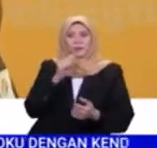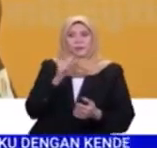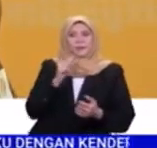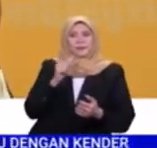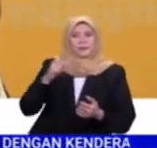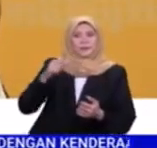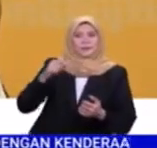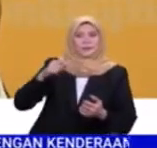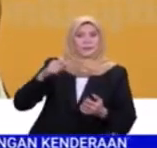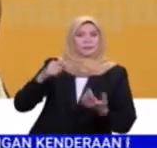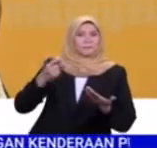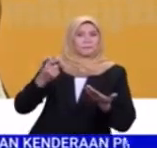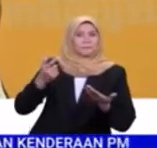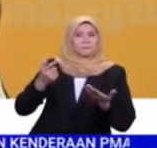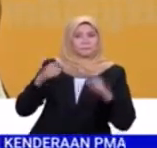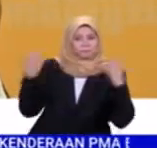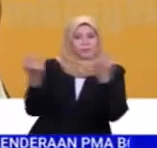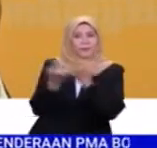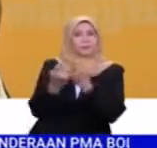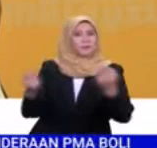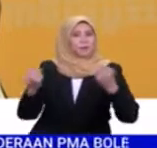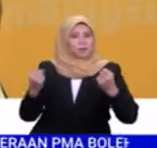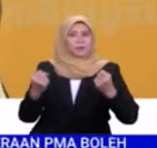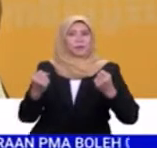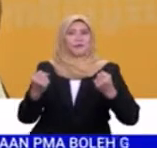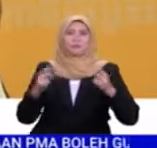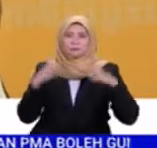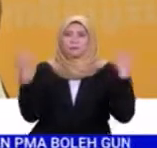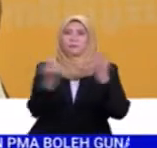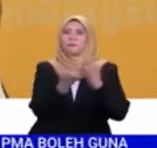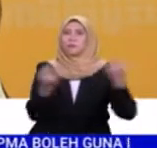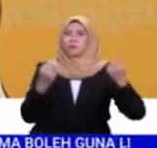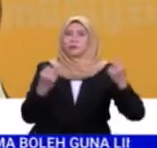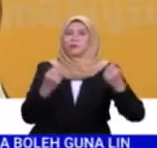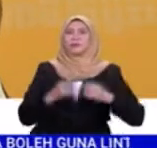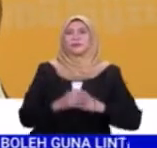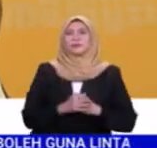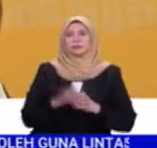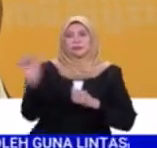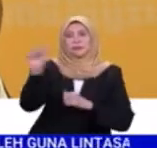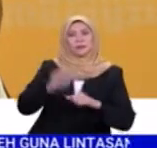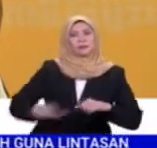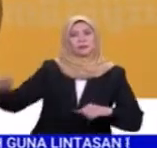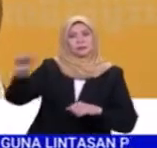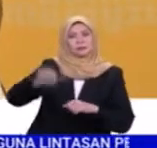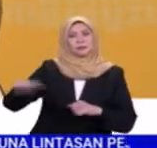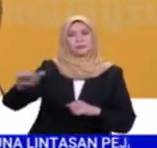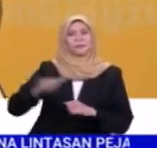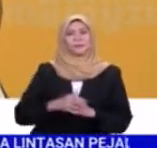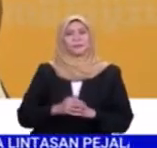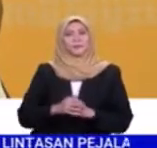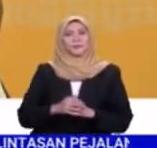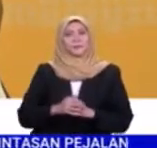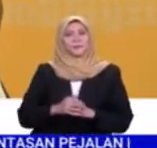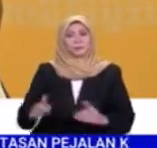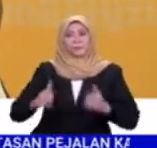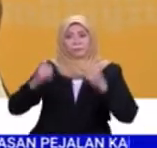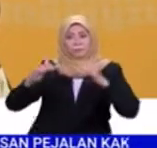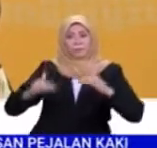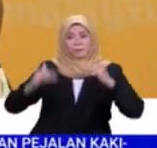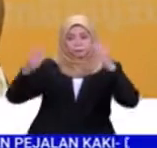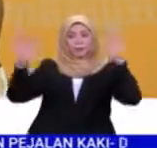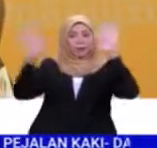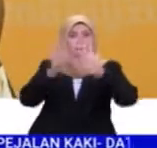Nah kita satu pasukan yang di gurun inilah tanggal di di Asia ada Judika asiani